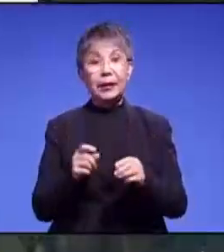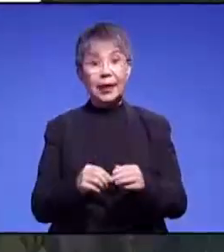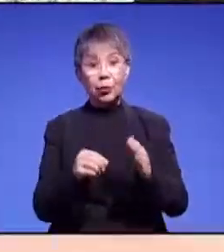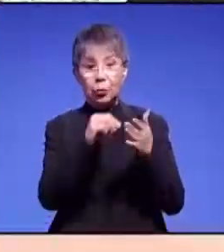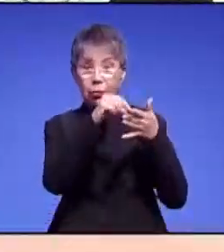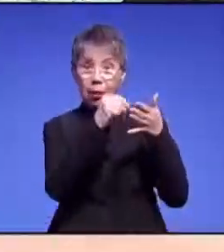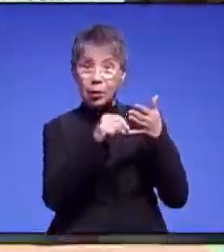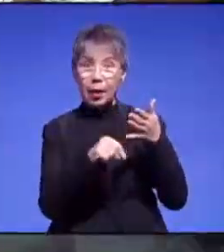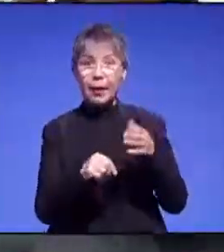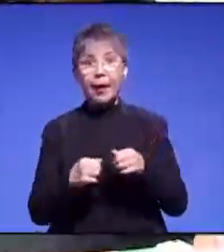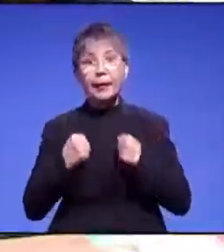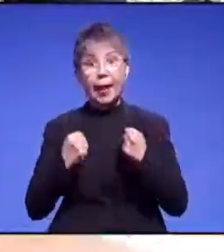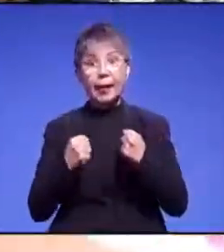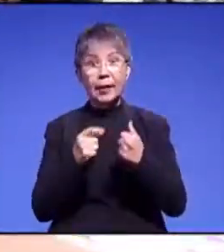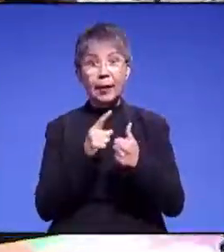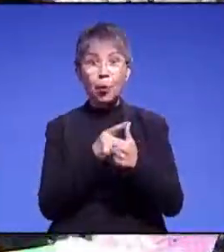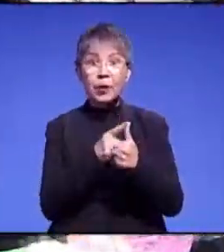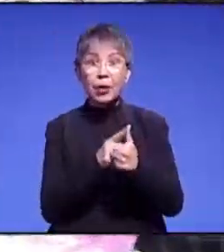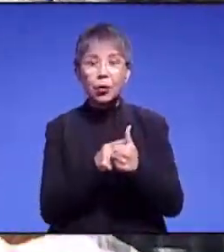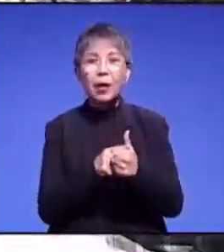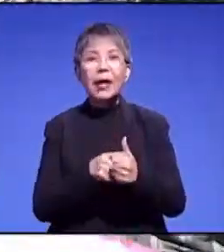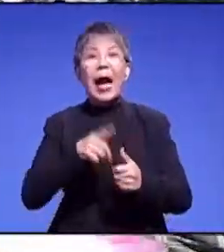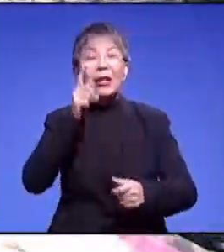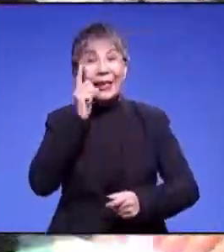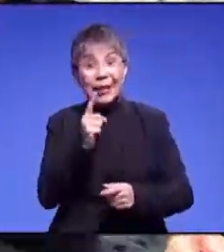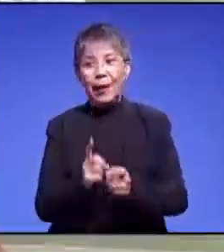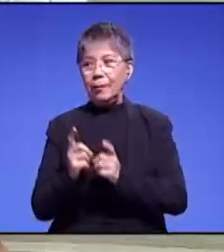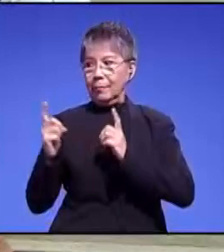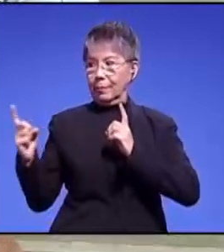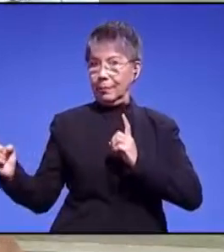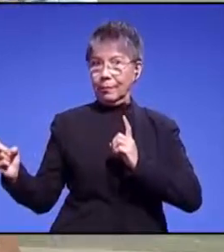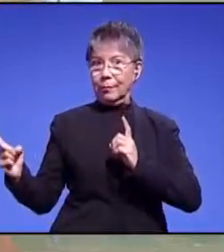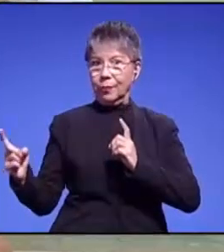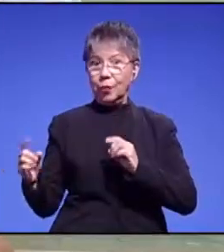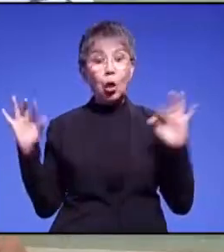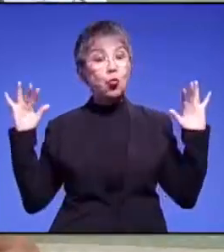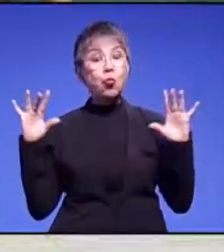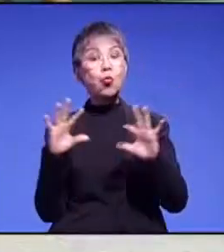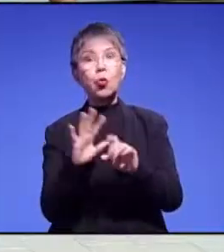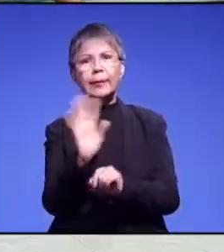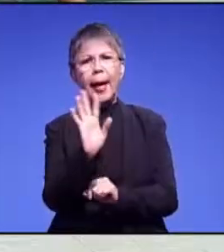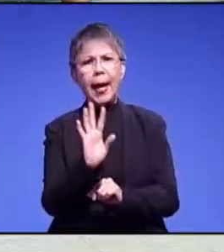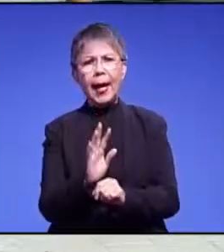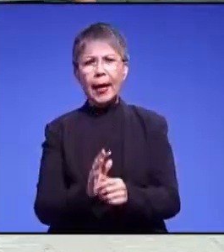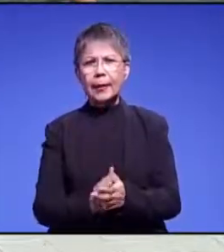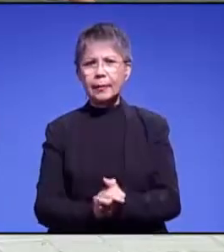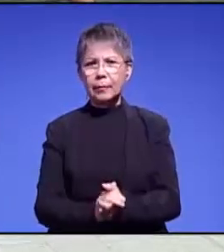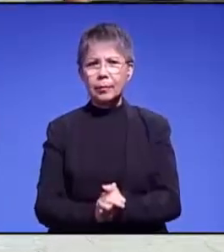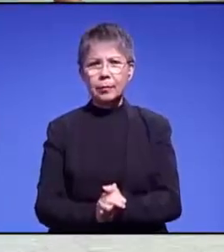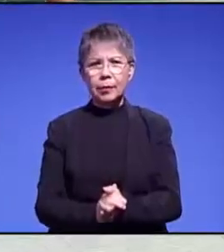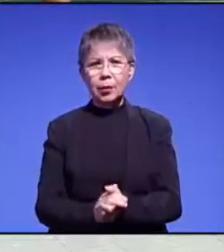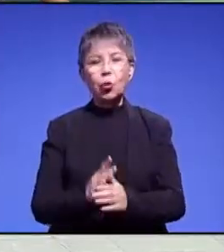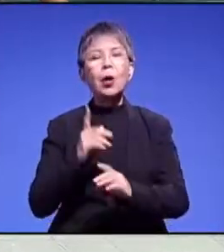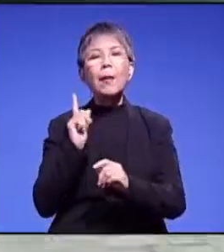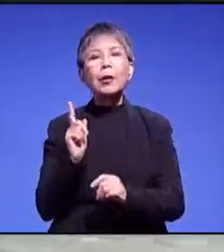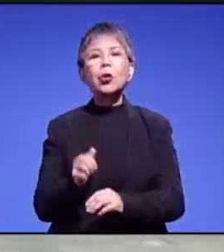tak kalah penting adalah disiplin menjaga jarak, termasuk menghindari kerumunan dan keramaian massa di tempat umum. Karena